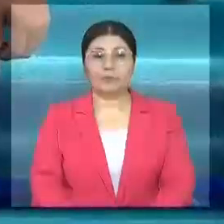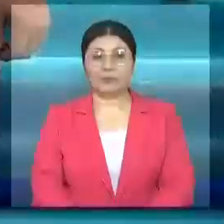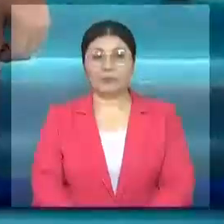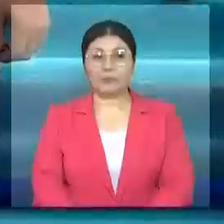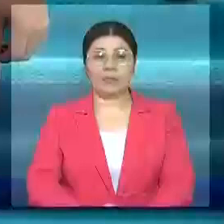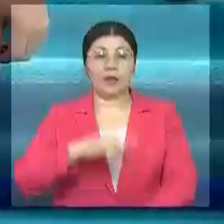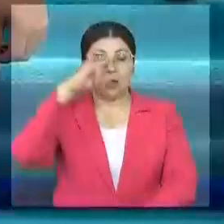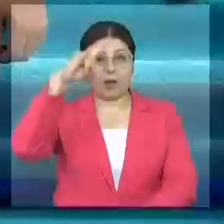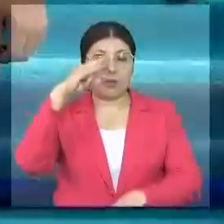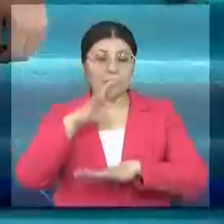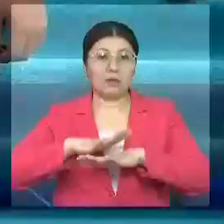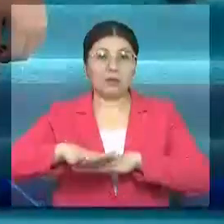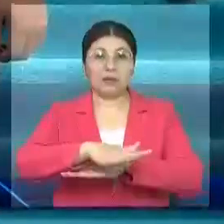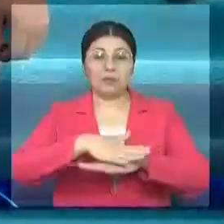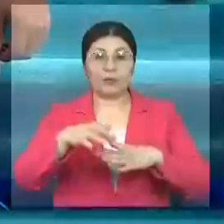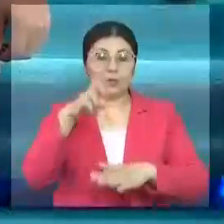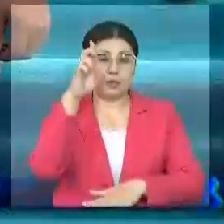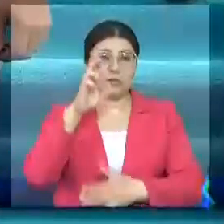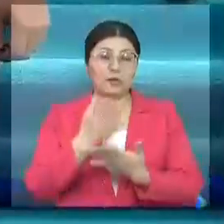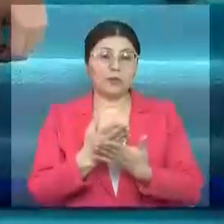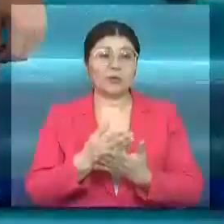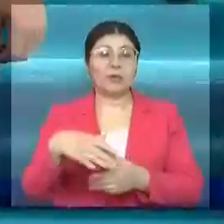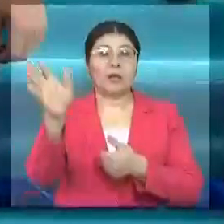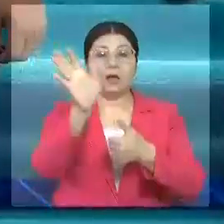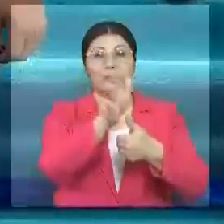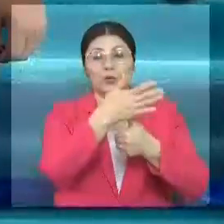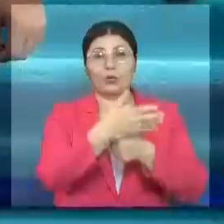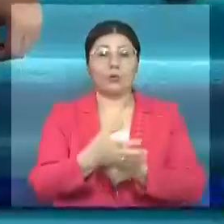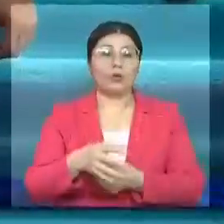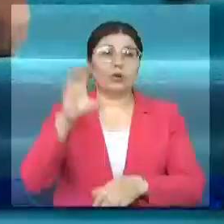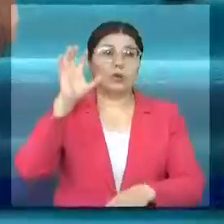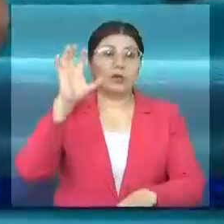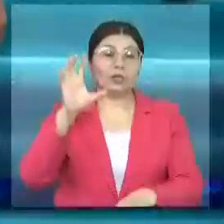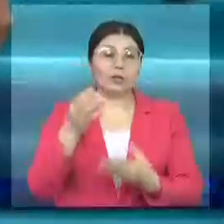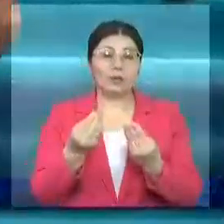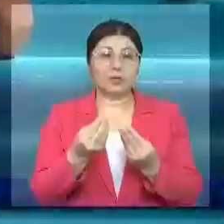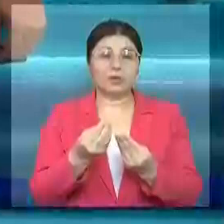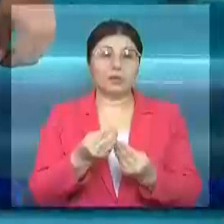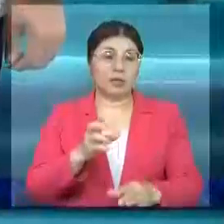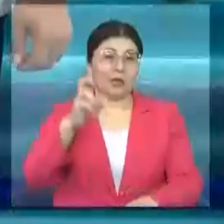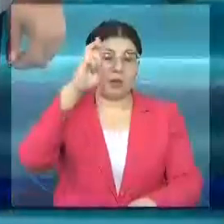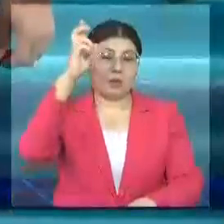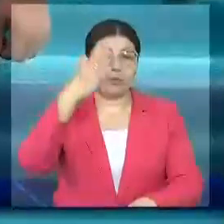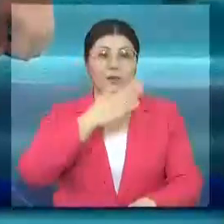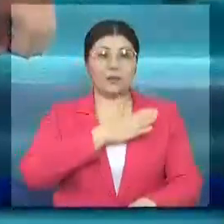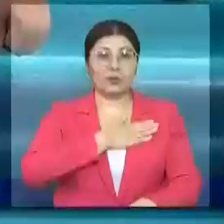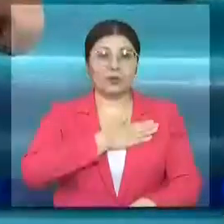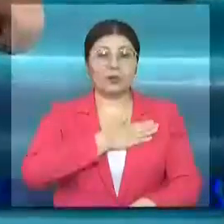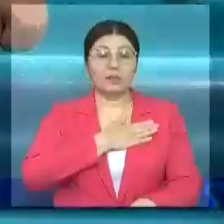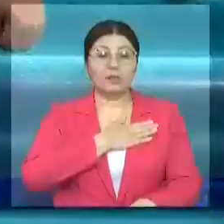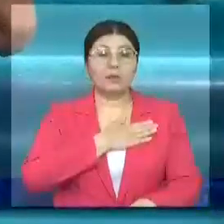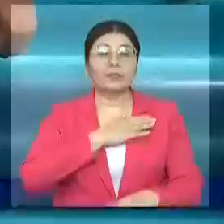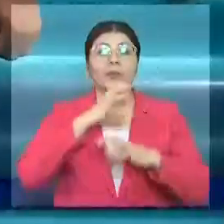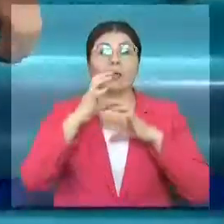Қазақстан Республикасының мемлекеттік туы ел таңбасы мен және гимні мемлекетіміздің күллі